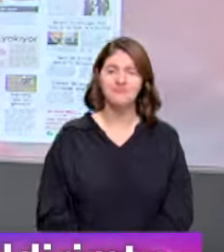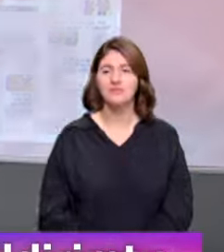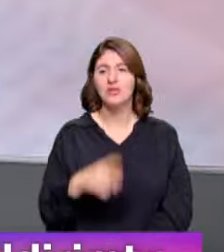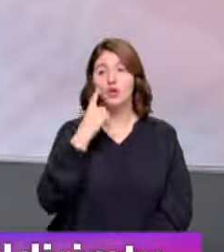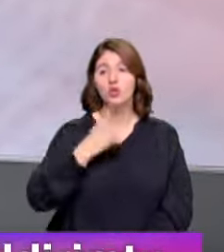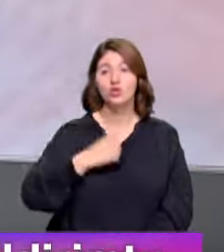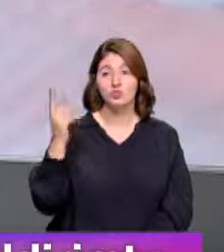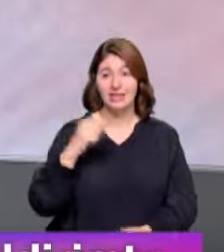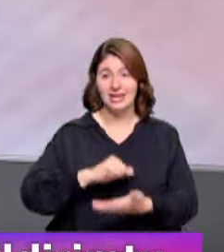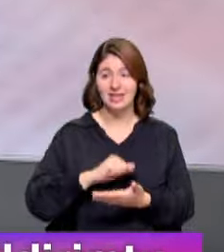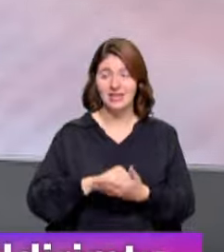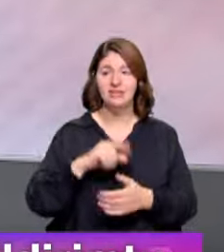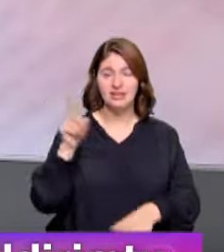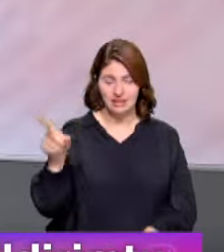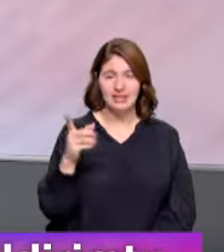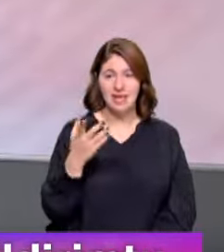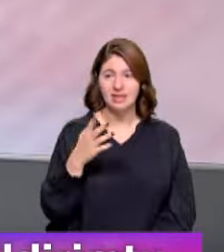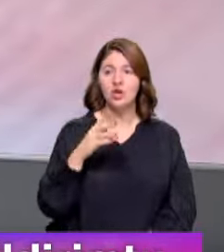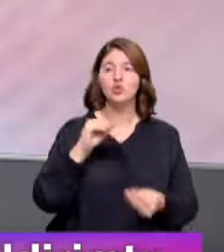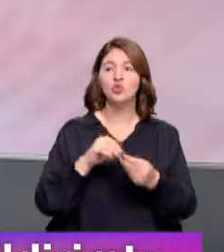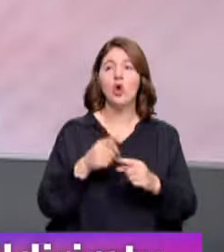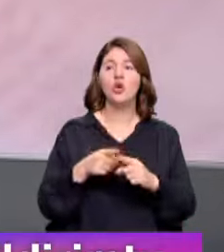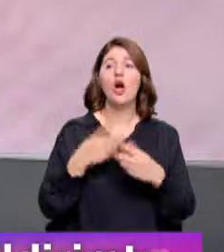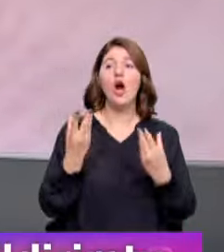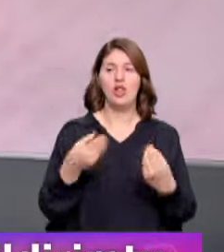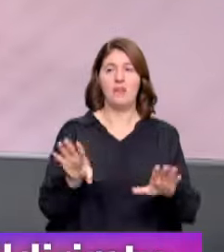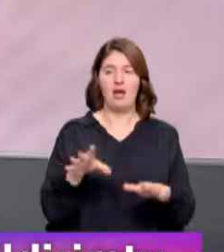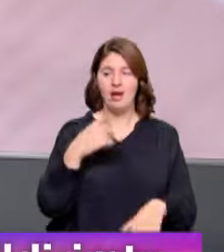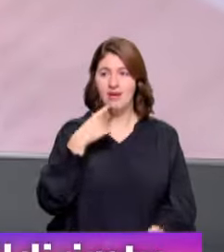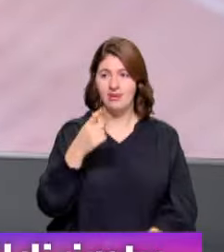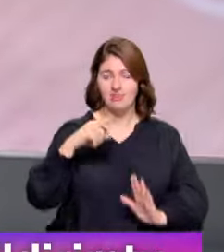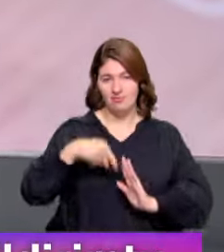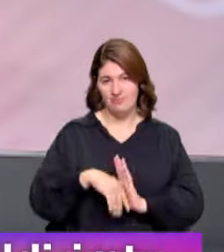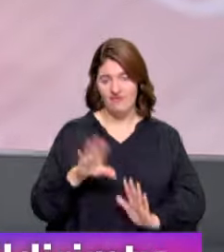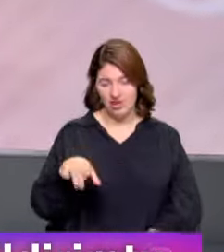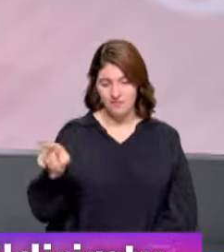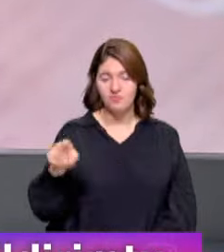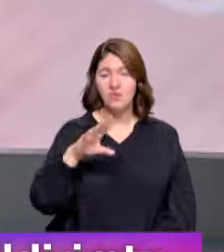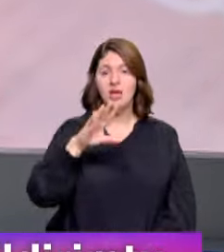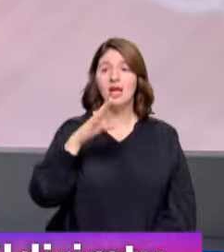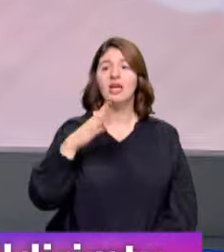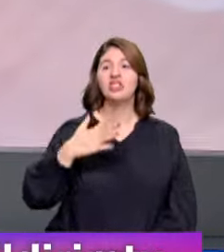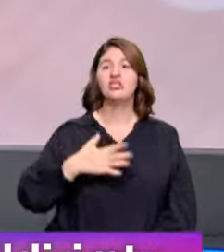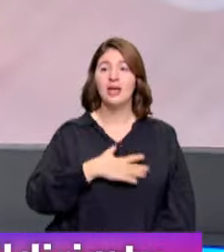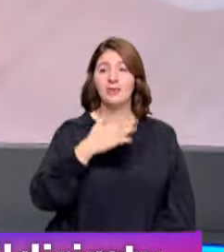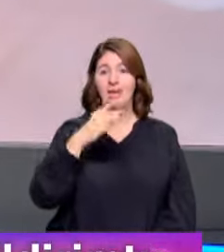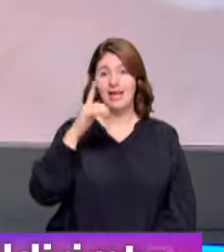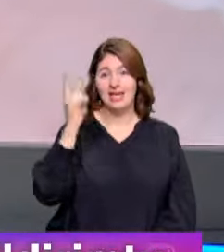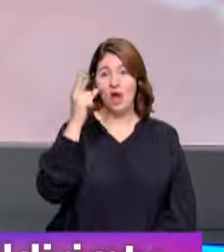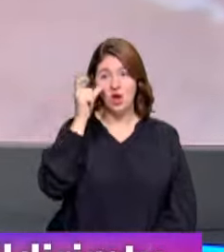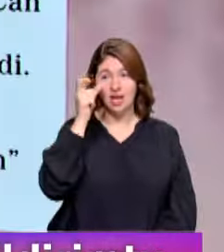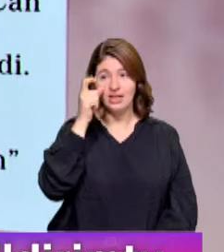Cumhuriyet Gazetesi. Cumhuriyet Gazetesi'nden suça ortak olma detayı karşınızda. CHP lideri Özel'den Meclis